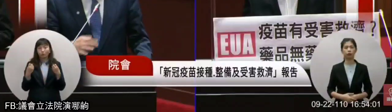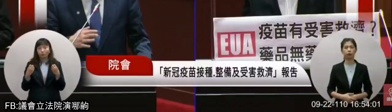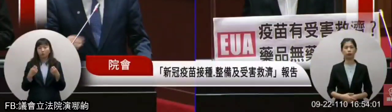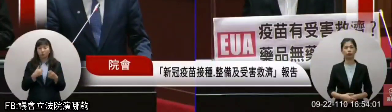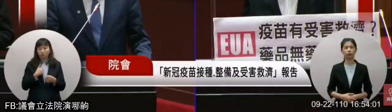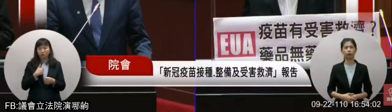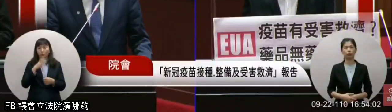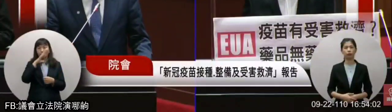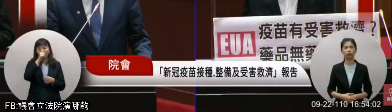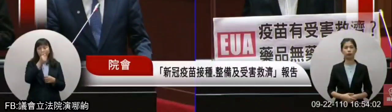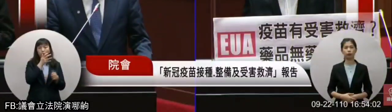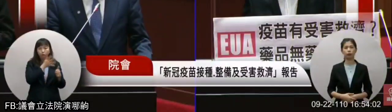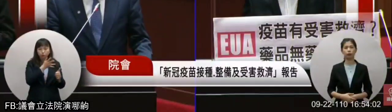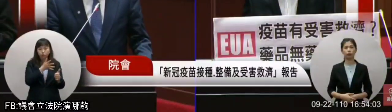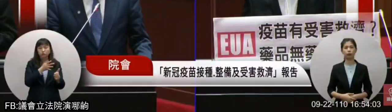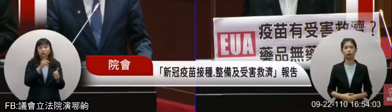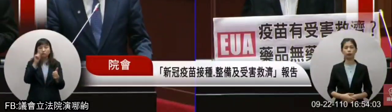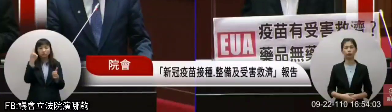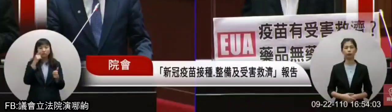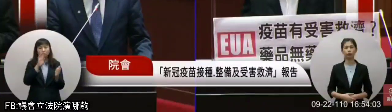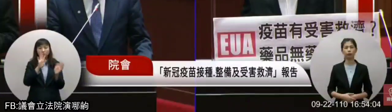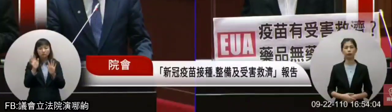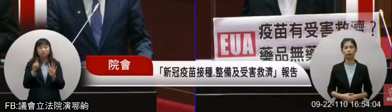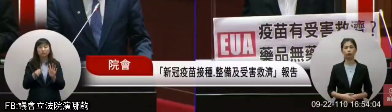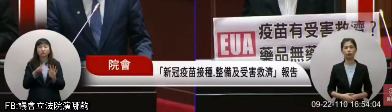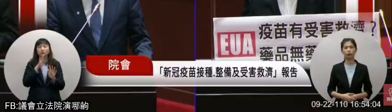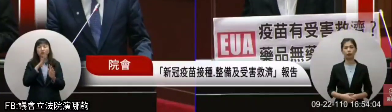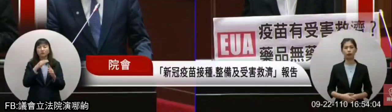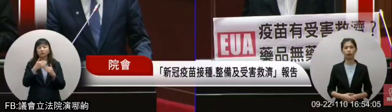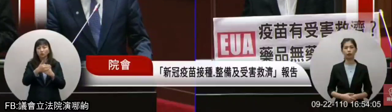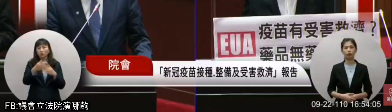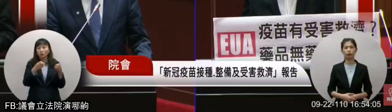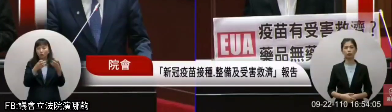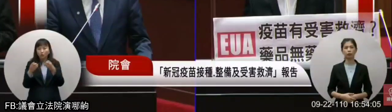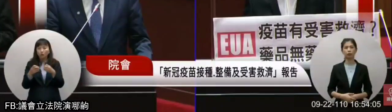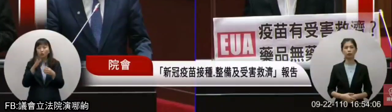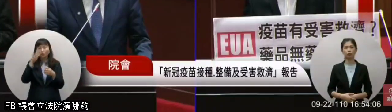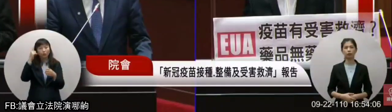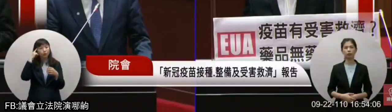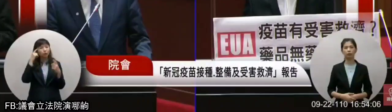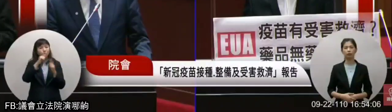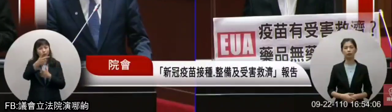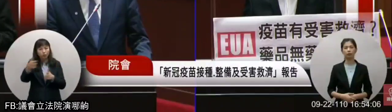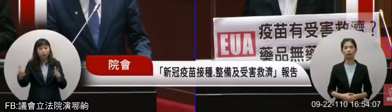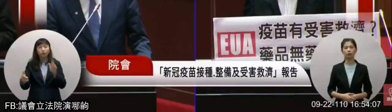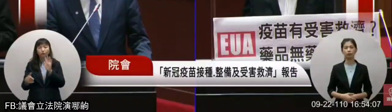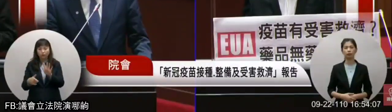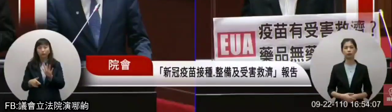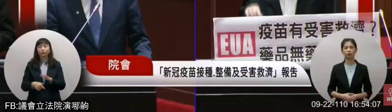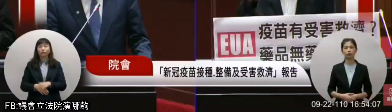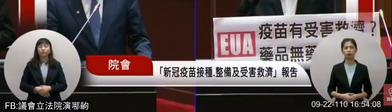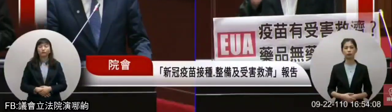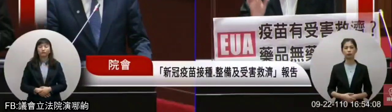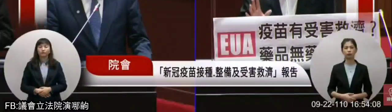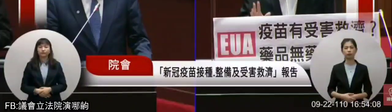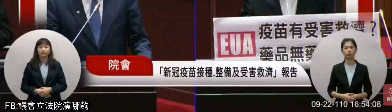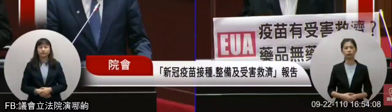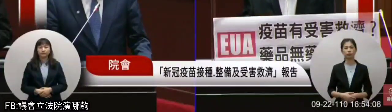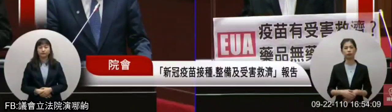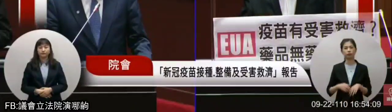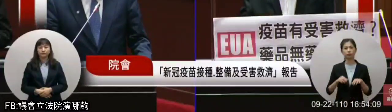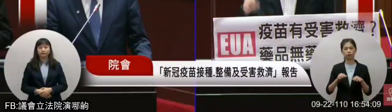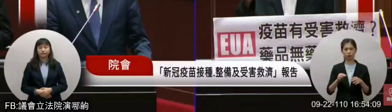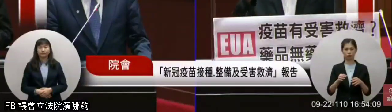我也回去跟我们行政单位再了解。我知道是好像在中间在谈，大家有一点意见不同的地方。 哦，现在没有协